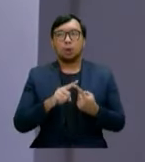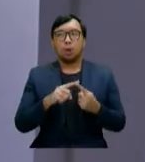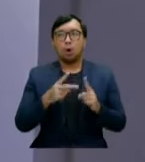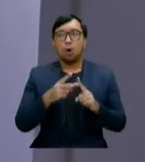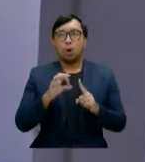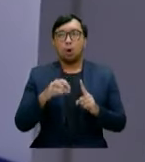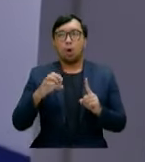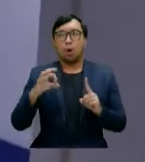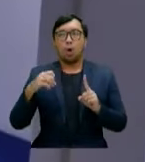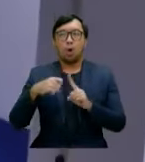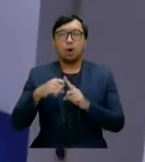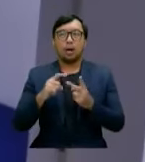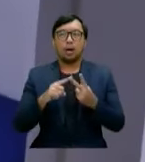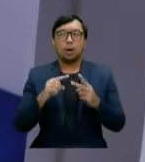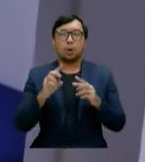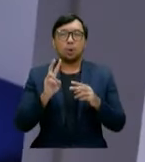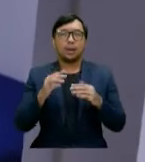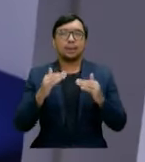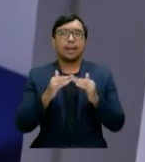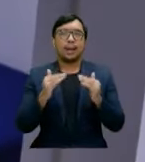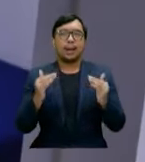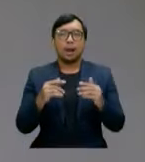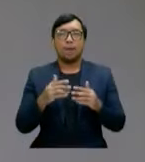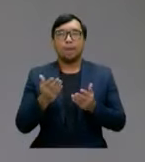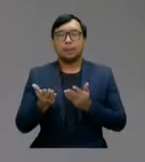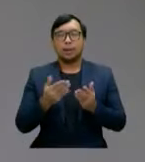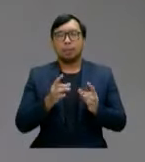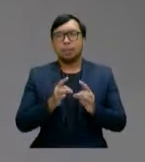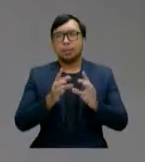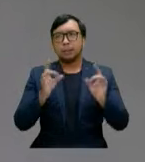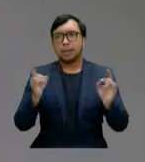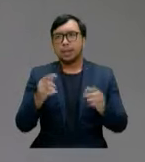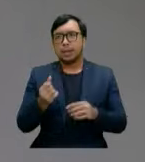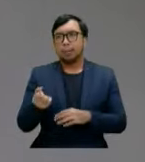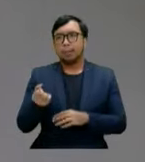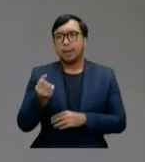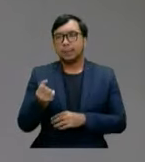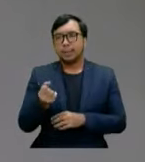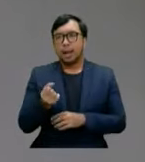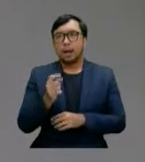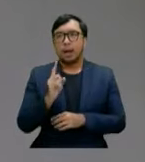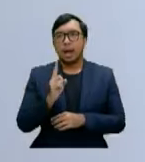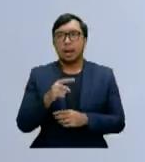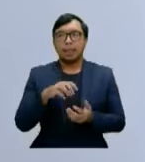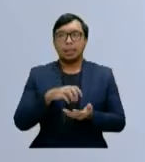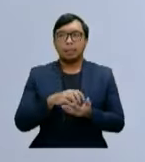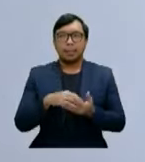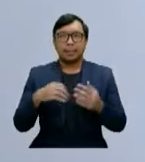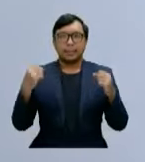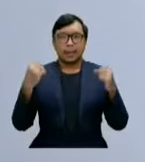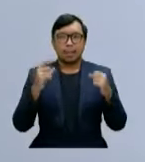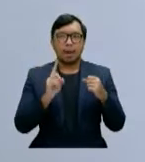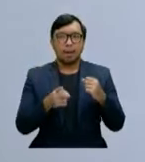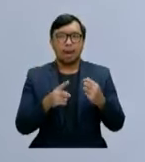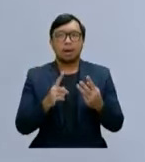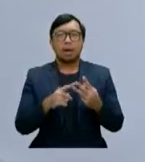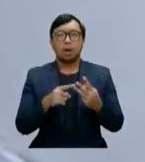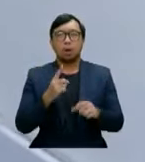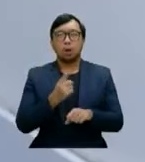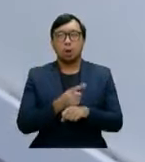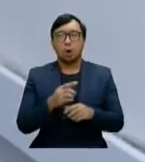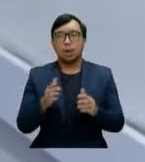Sejumlah fasilitas pun tersedia, seperti pasar tradisional, klinik kesehatan, minimarket, ATM center, dan